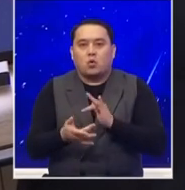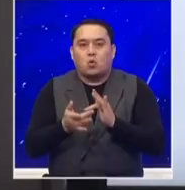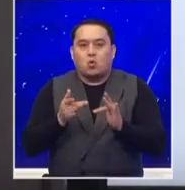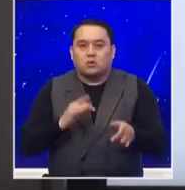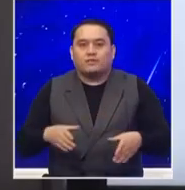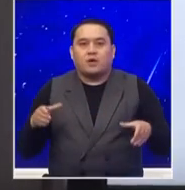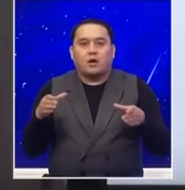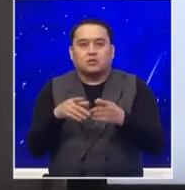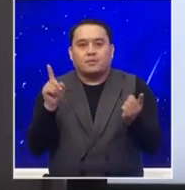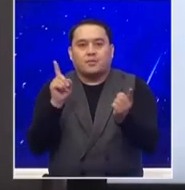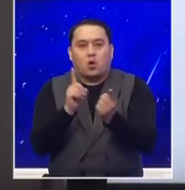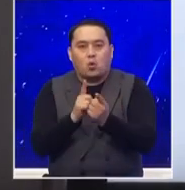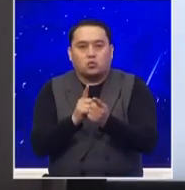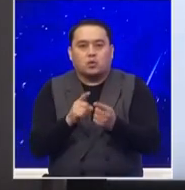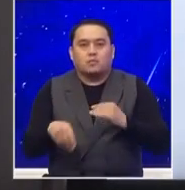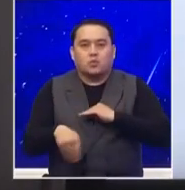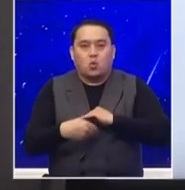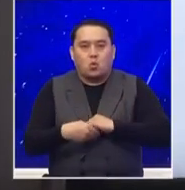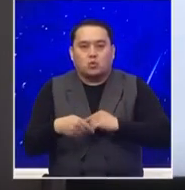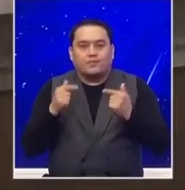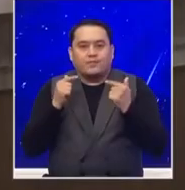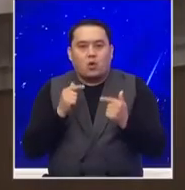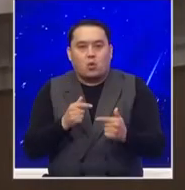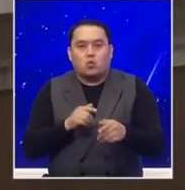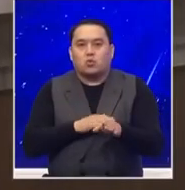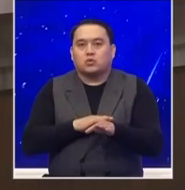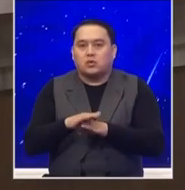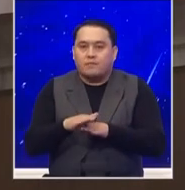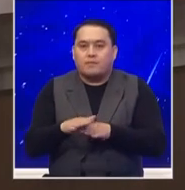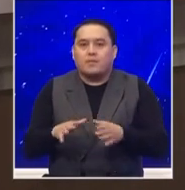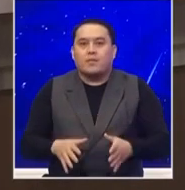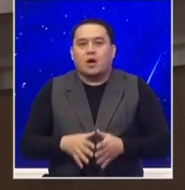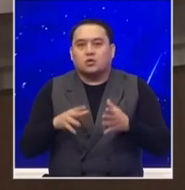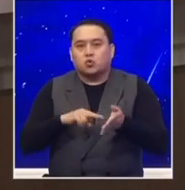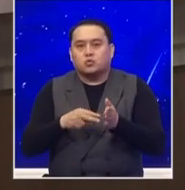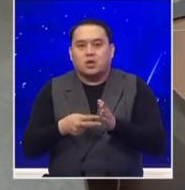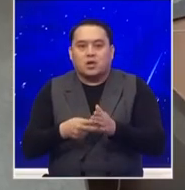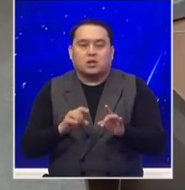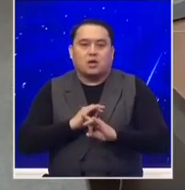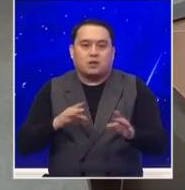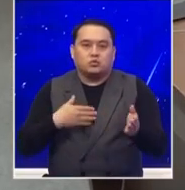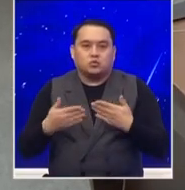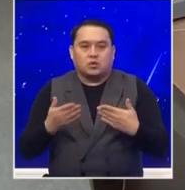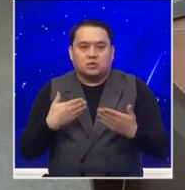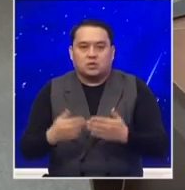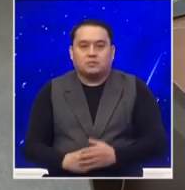бас қосты. Мұнда сыбайлас жемқорлыққа қарсы стратегиясының жүзеге асу барысы мен алдағы жоспарлары